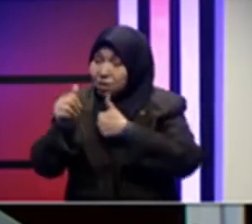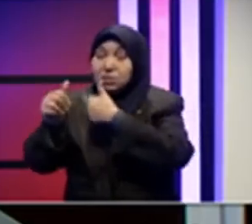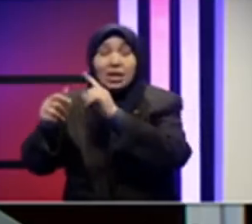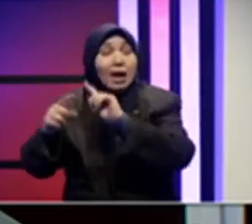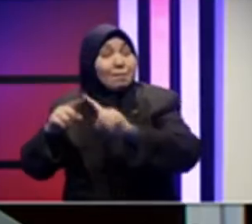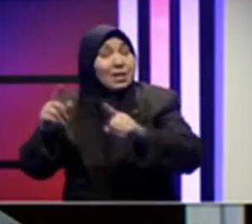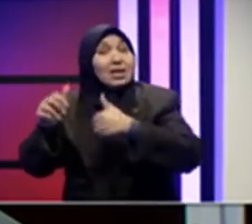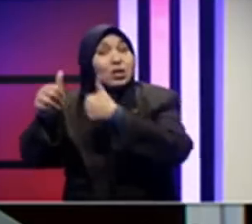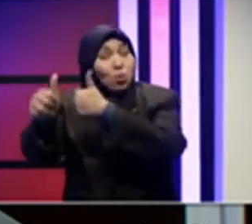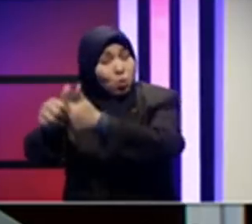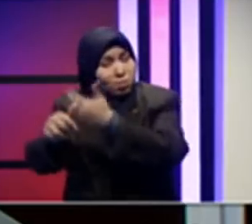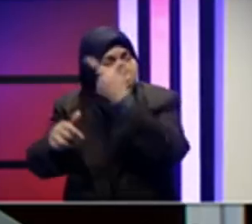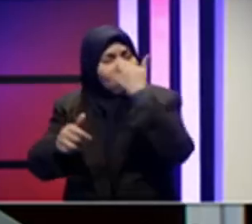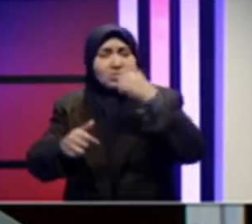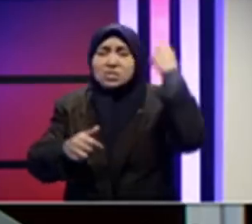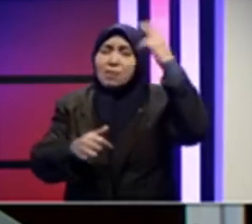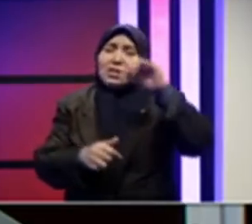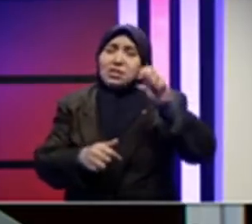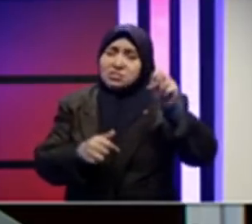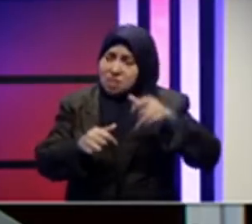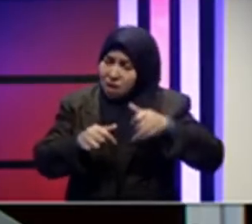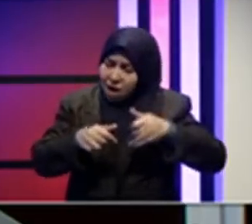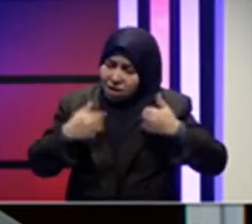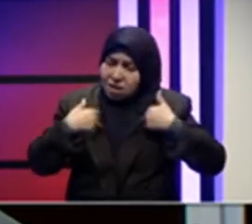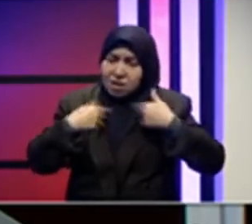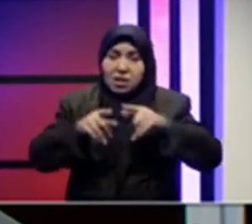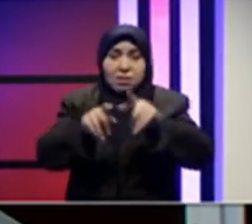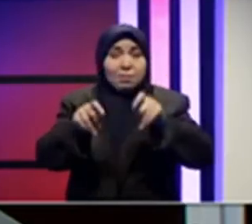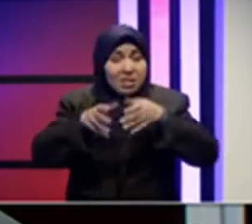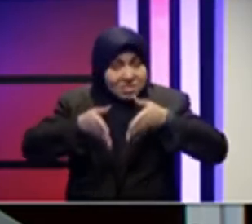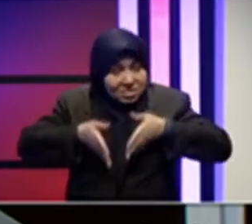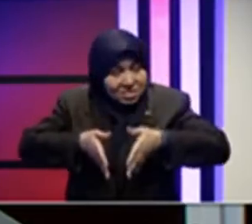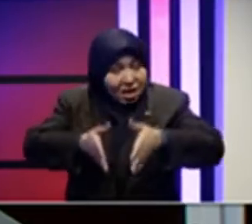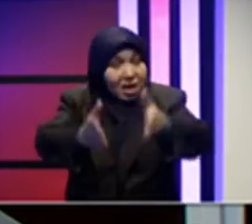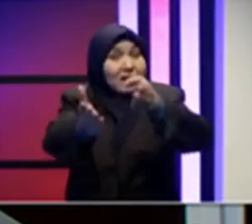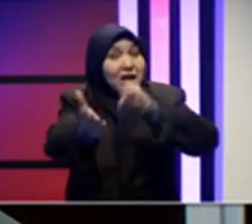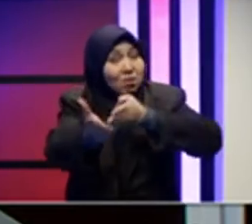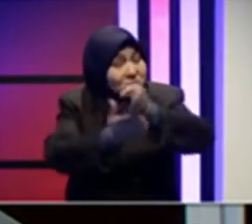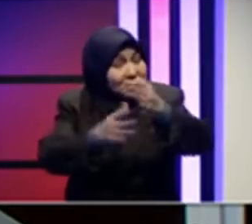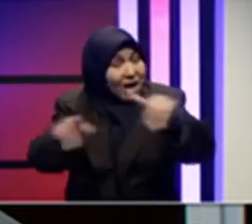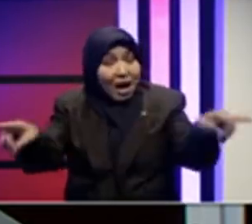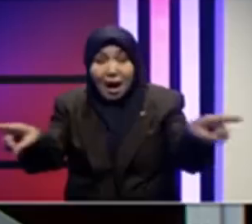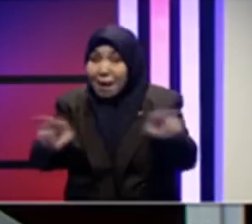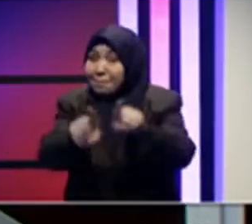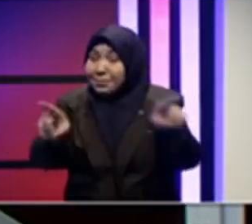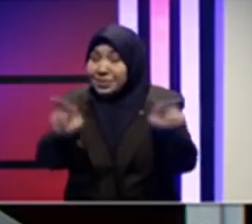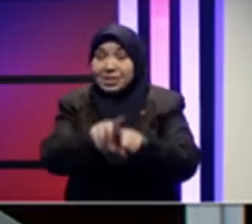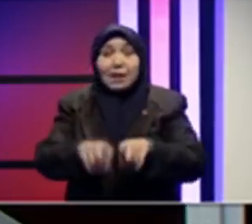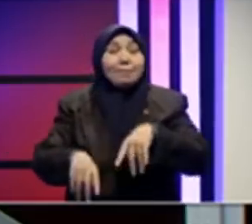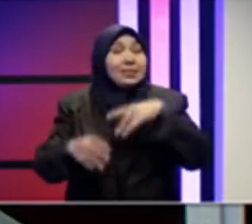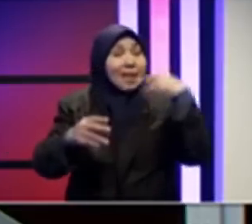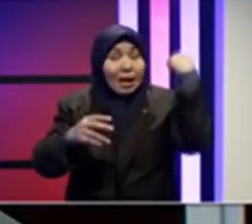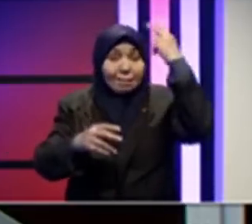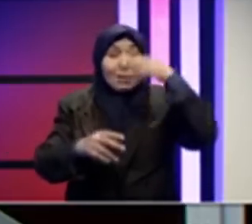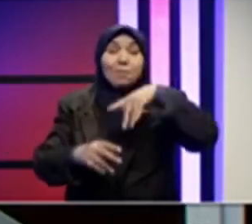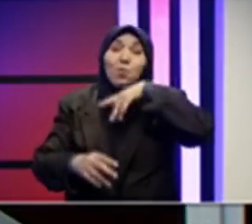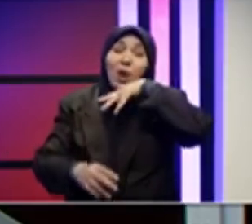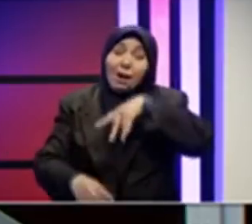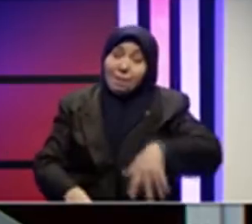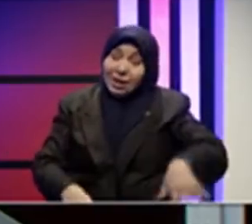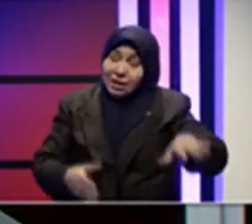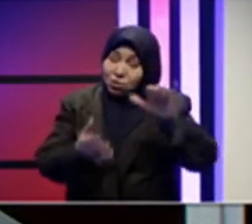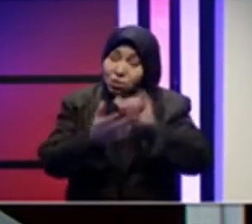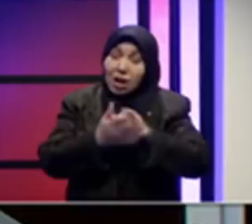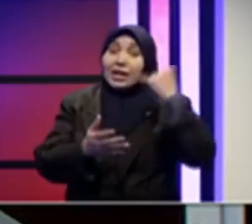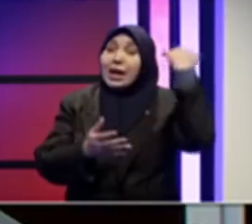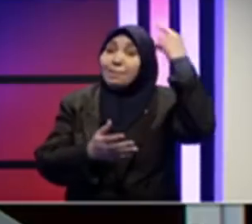adalah berada pada jalan yang lurus sama seperti jalan Nabi Muhammad sallallahu alaihi wasallam, dan itulah jalan yang dilalui oleh